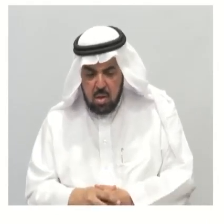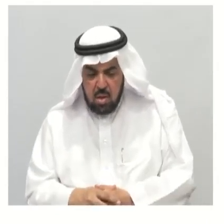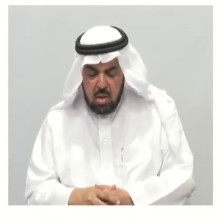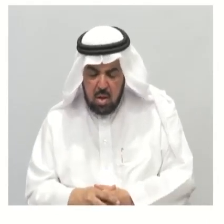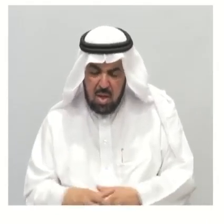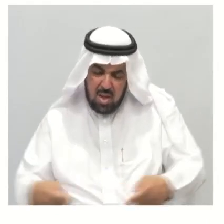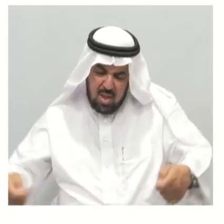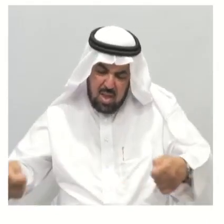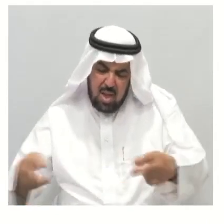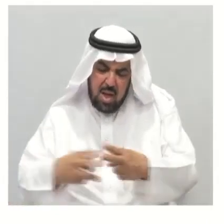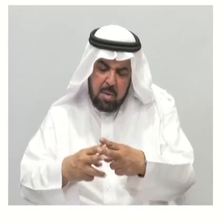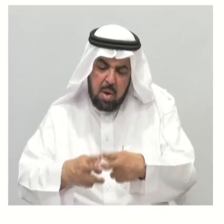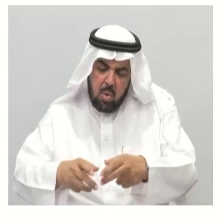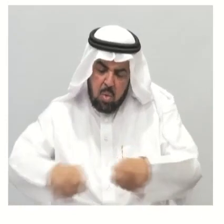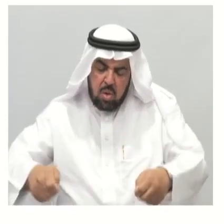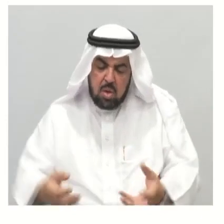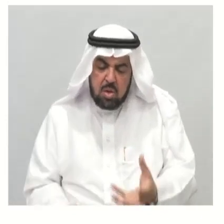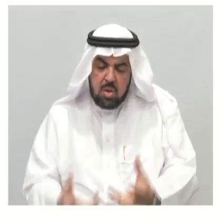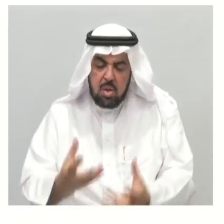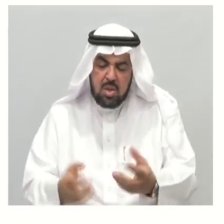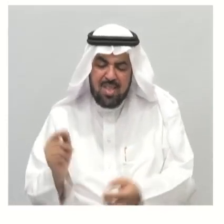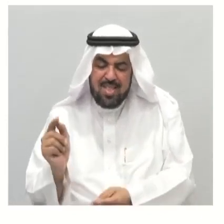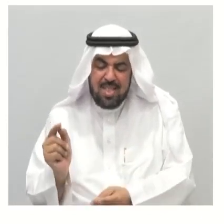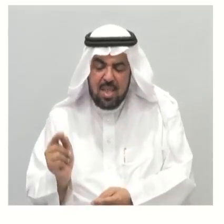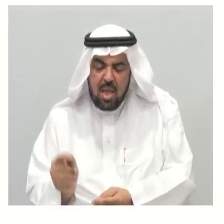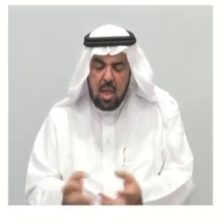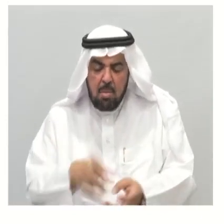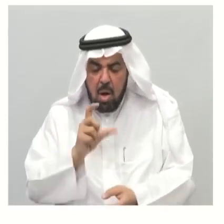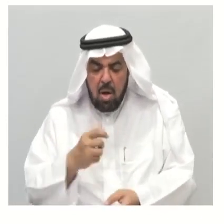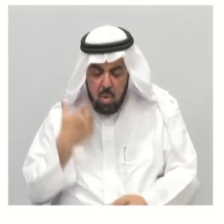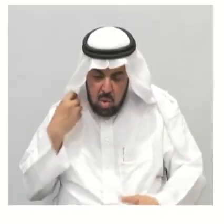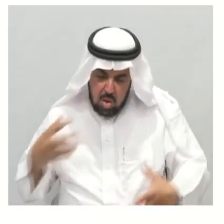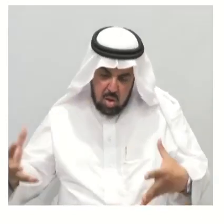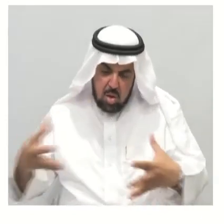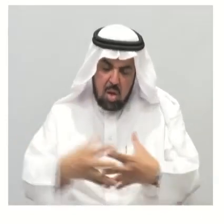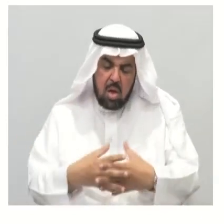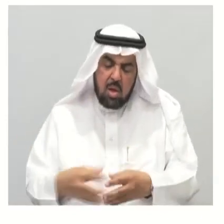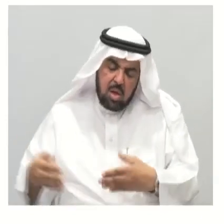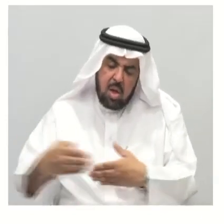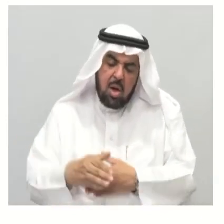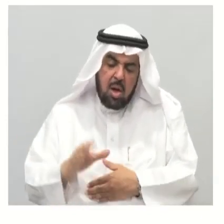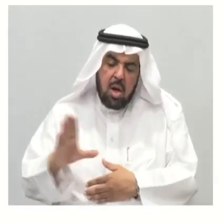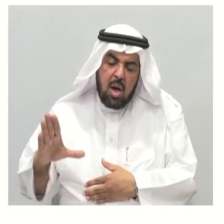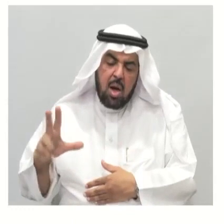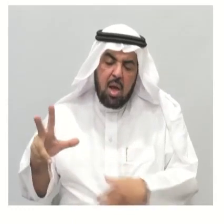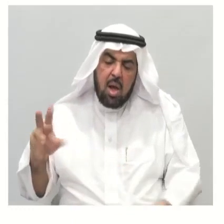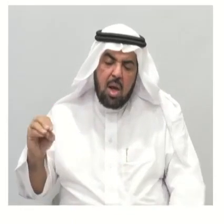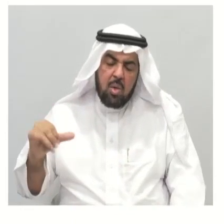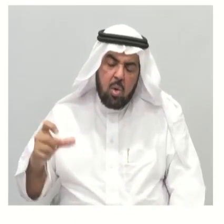عند توصيل التيار الكهربي تنشطر جزيئات الماء ويتجه الهيدروجين إلى القطب السالب